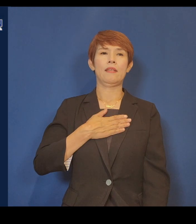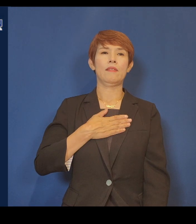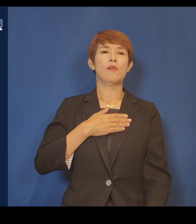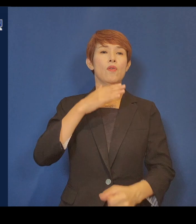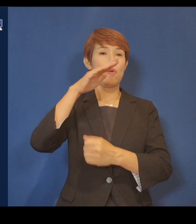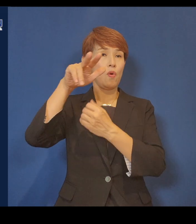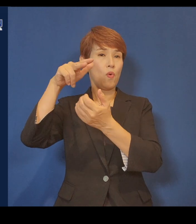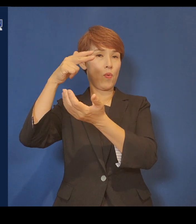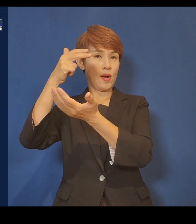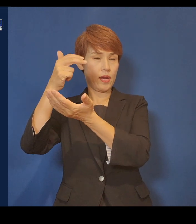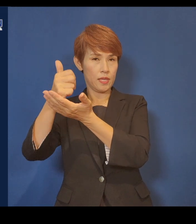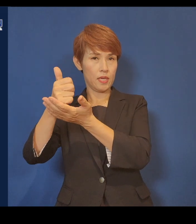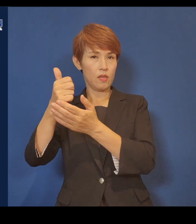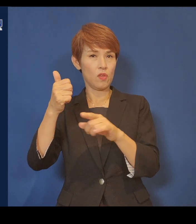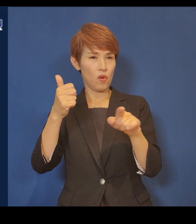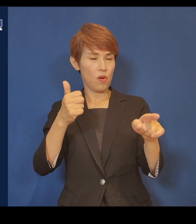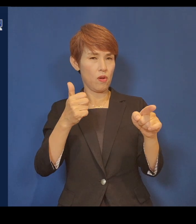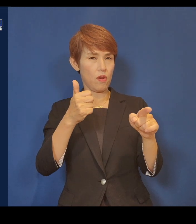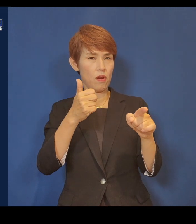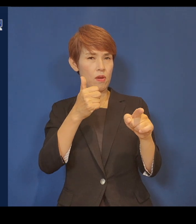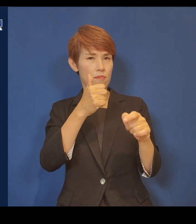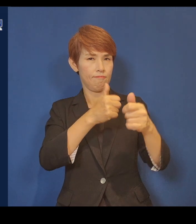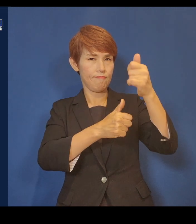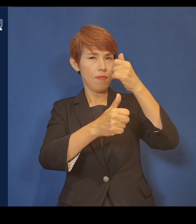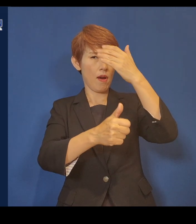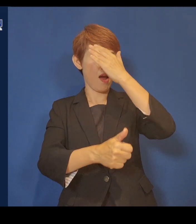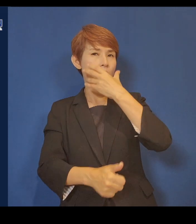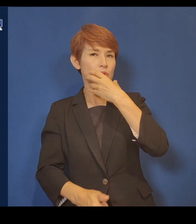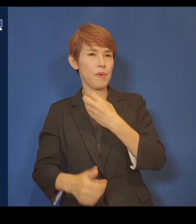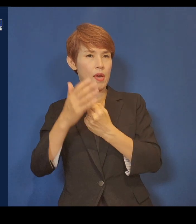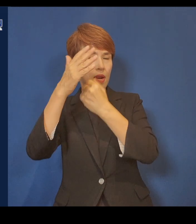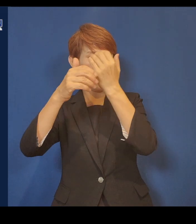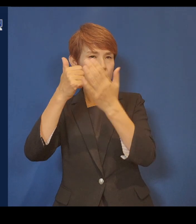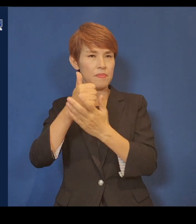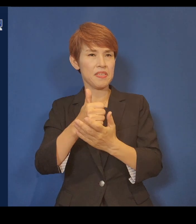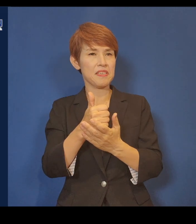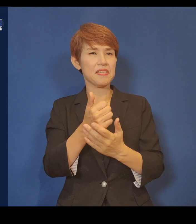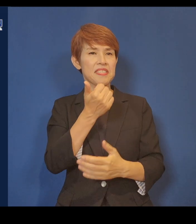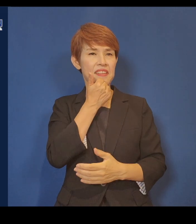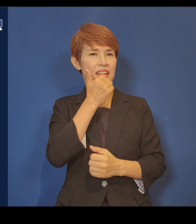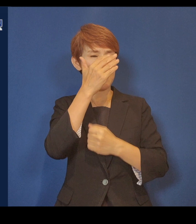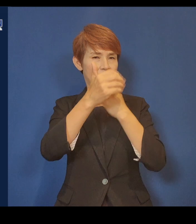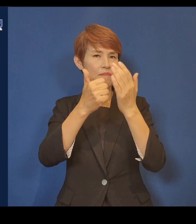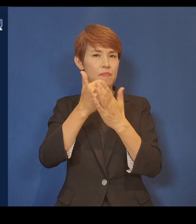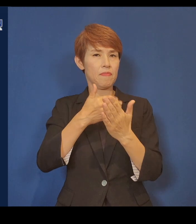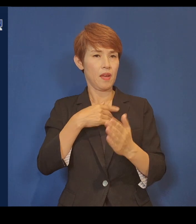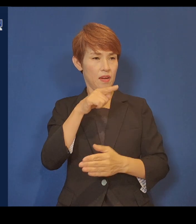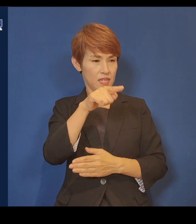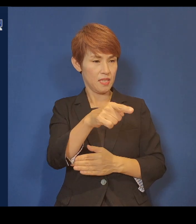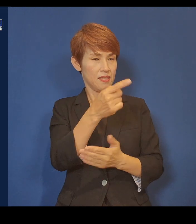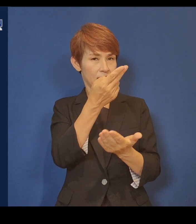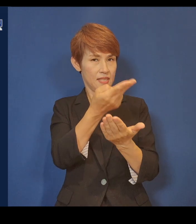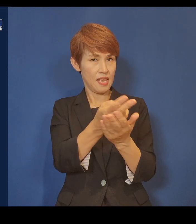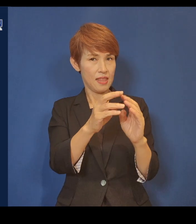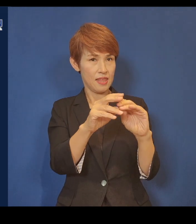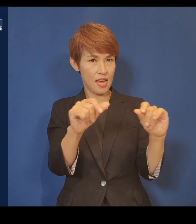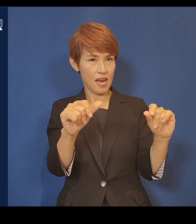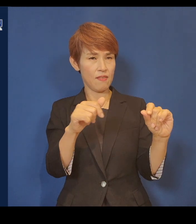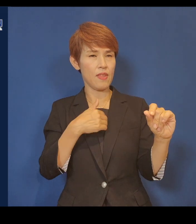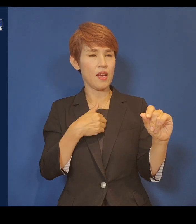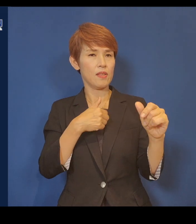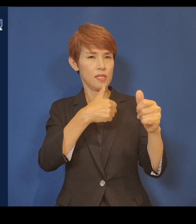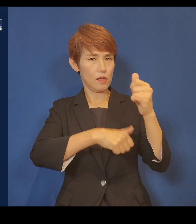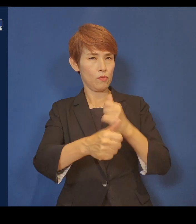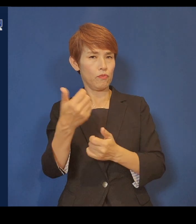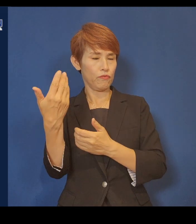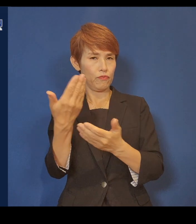여호와니 너의 조부 아브라함의 하나님이요 이삭의 하나님이라. 네가 누워있는 땅을 내가